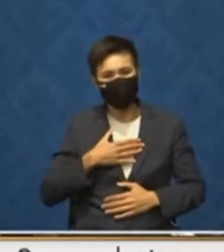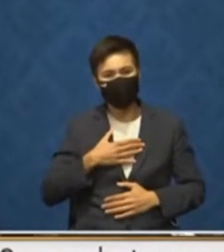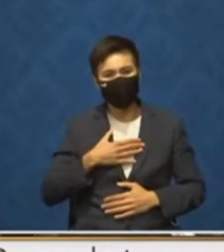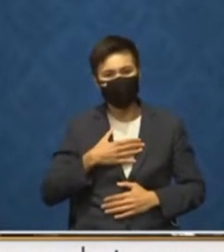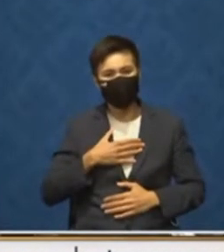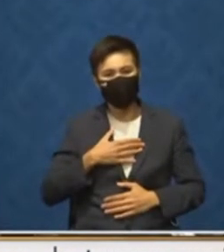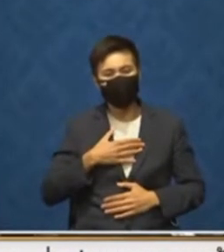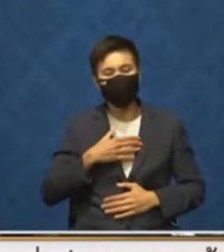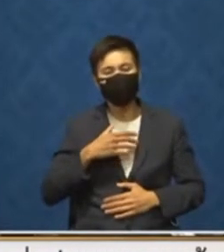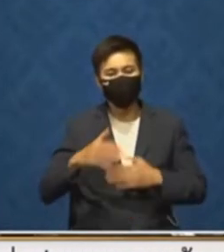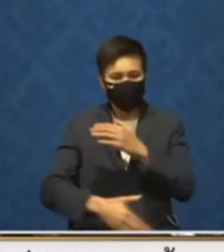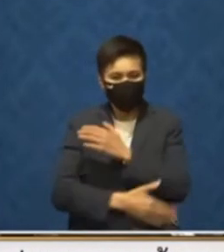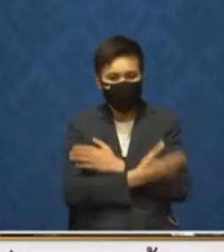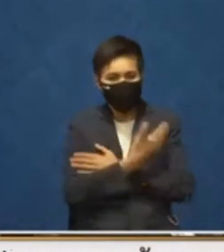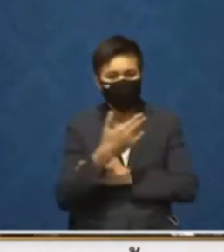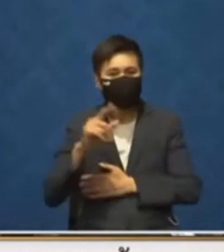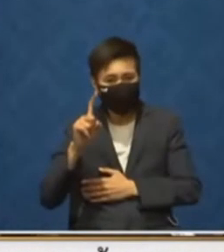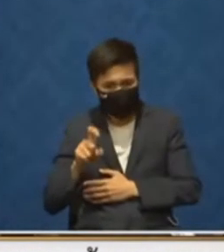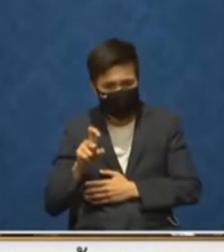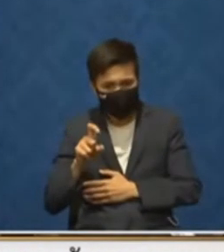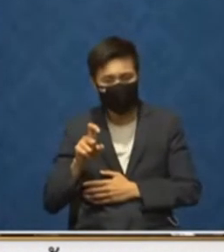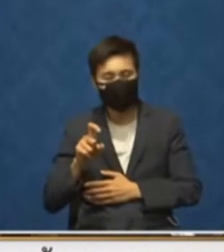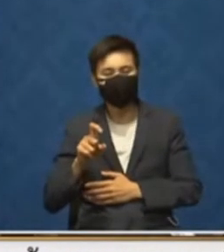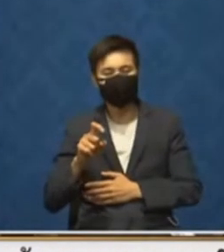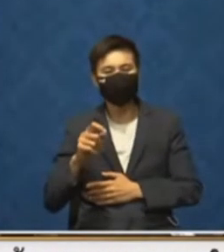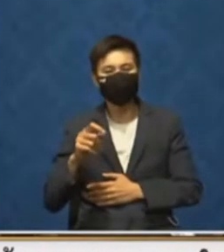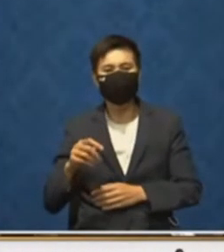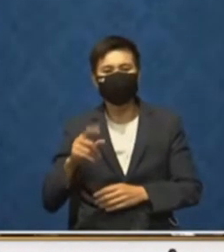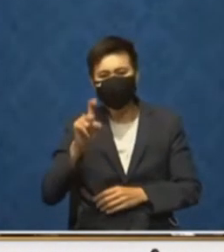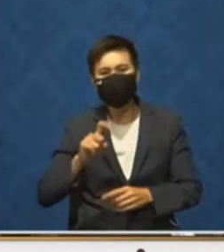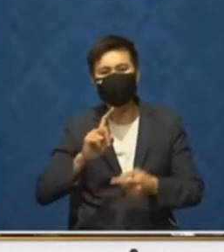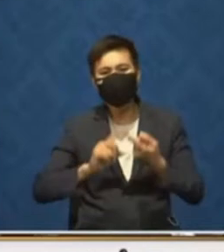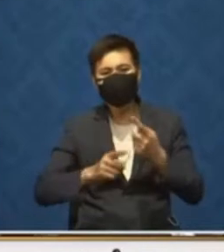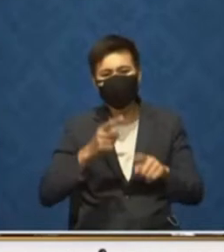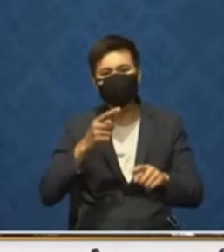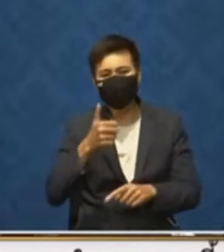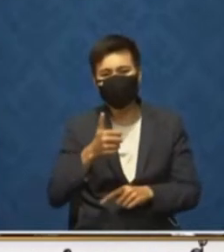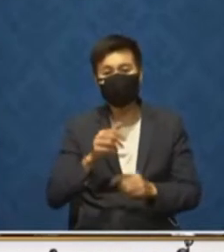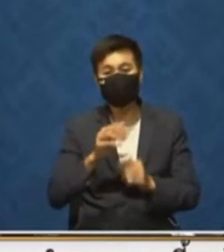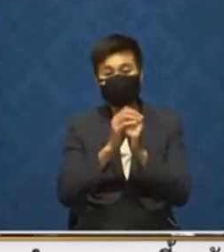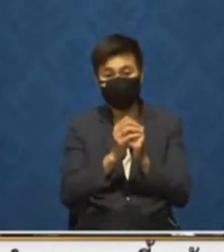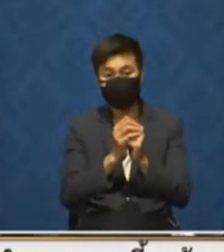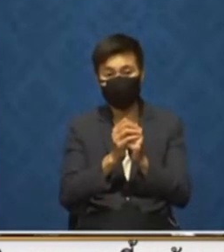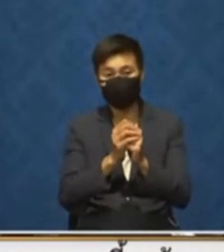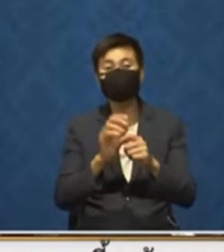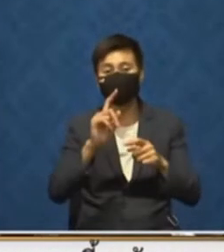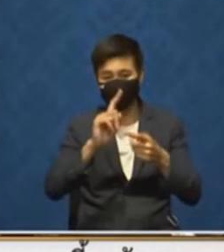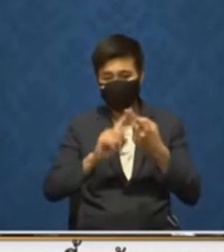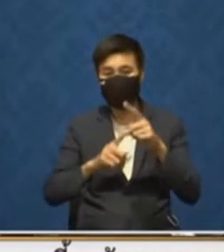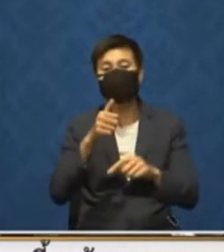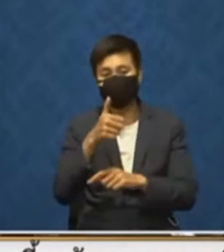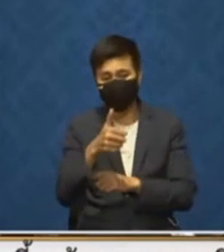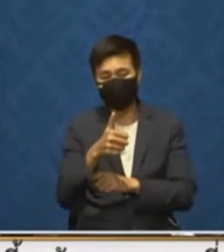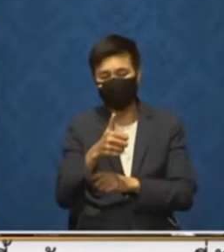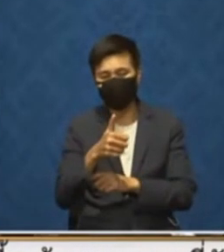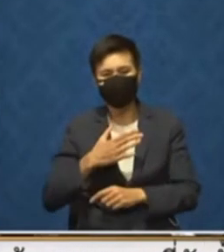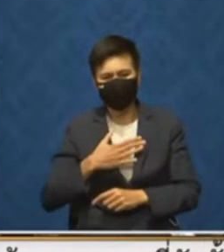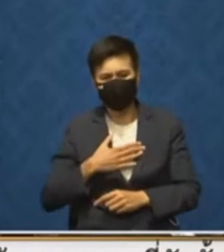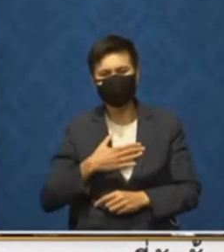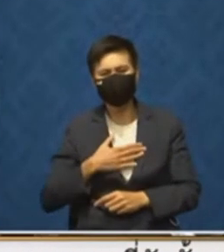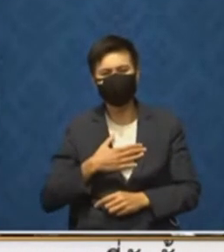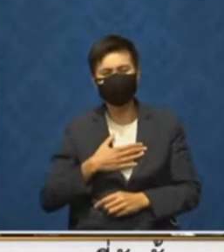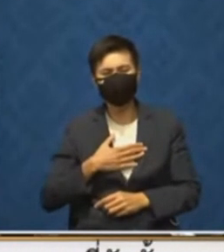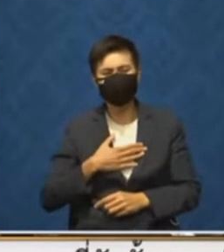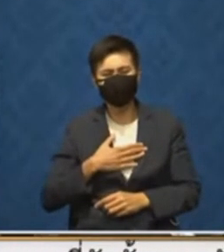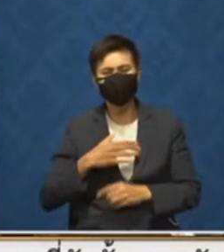เราเสียเพื่อนที่ดีประเทศจีนในเป็นเพื่อนที่ดีกับเรามาตลอดนะครับเราเสียเพื่อนที่ดีเราเสียโอกาส